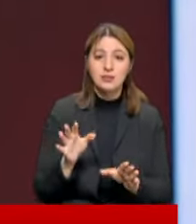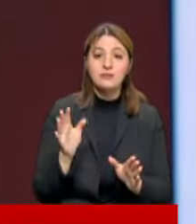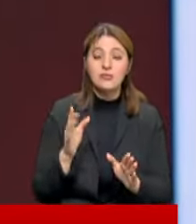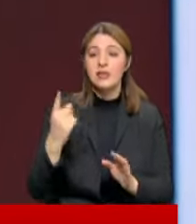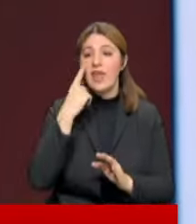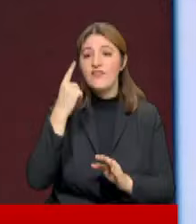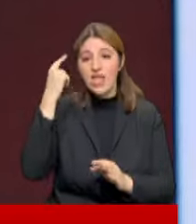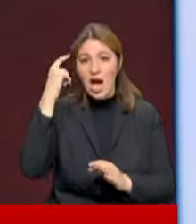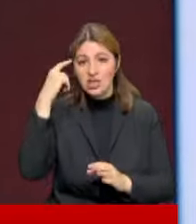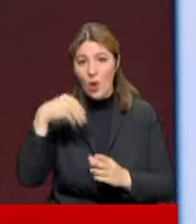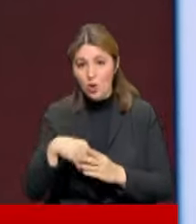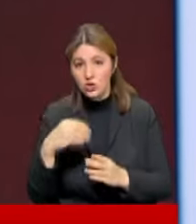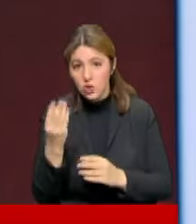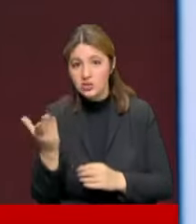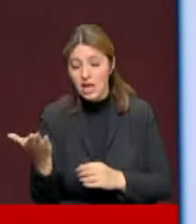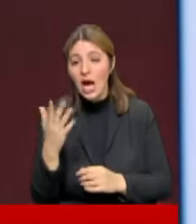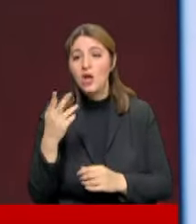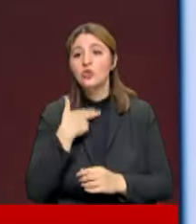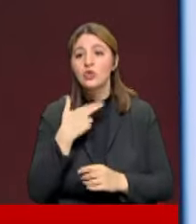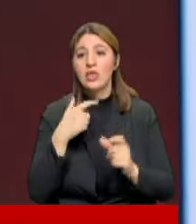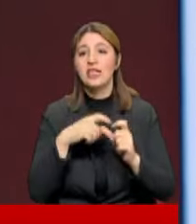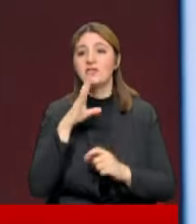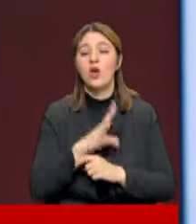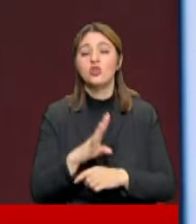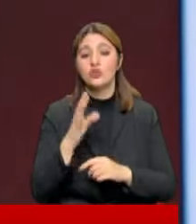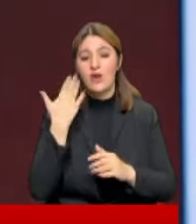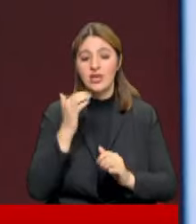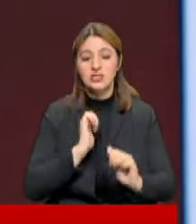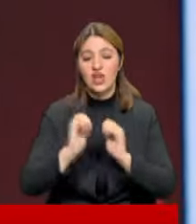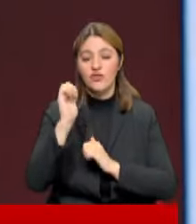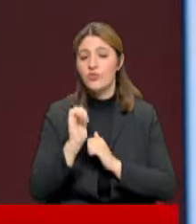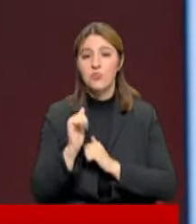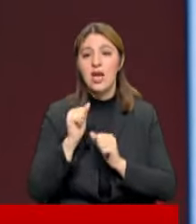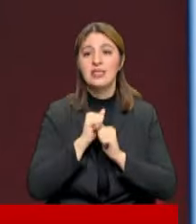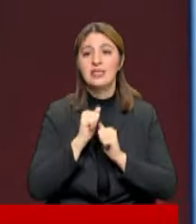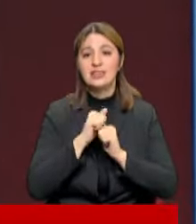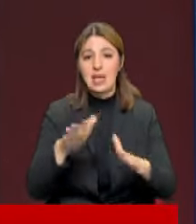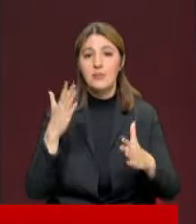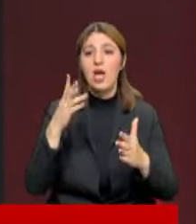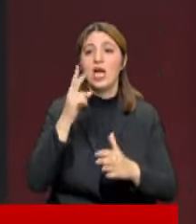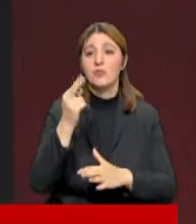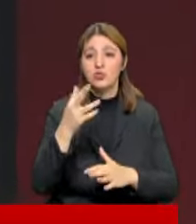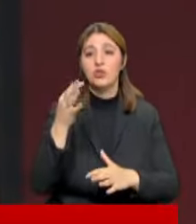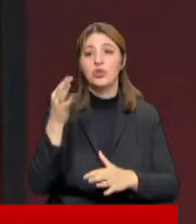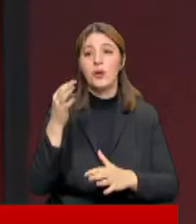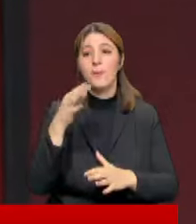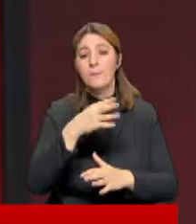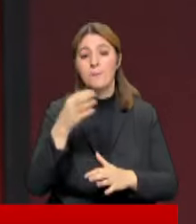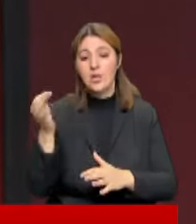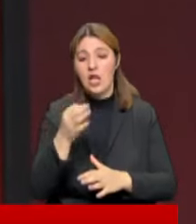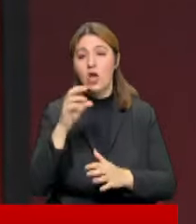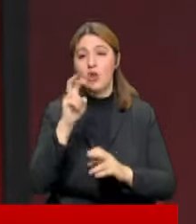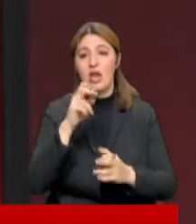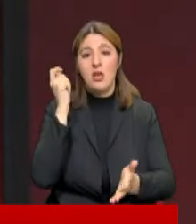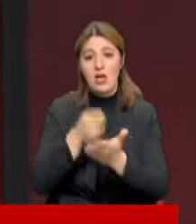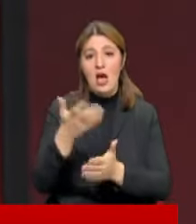devlet aklı olsa Rusya'dan s400 hava savunma sistemi 2,5 milyar dolara alınır satın alındıktan sonra